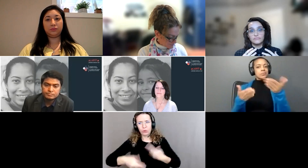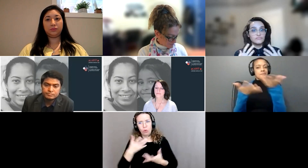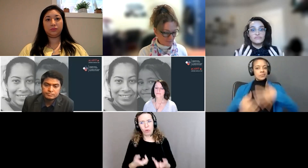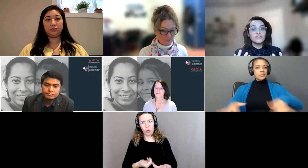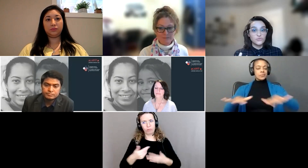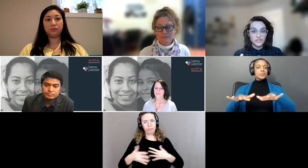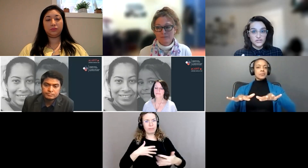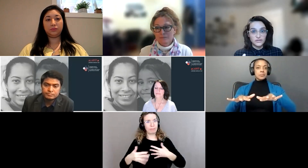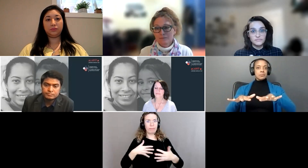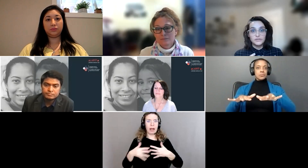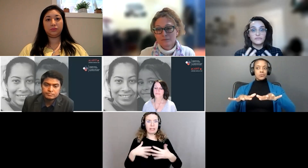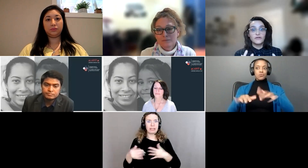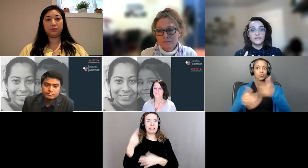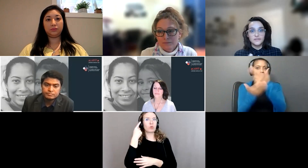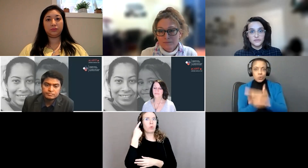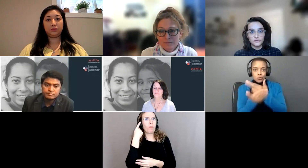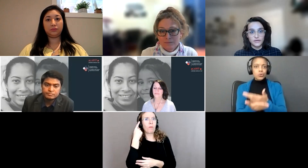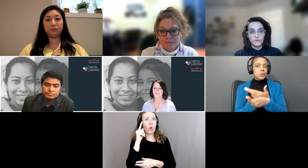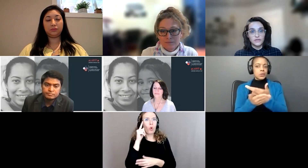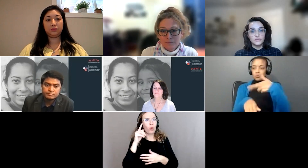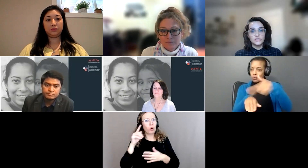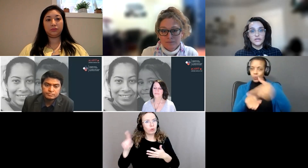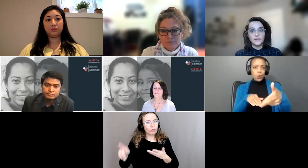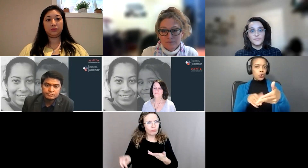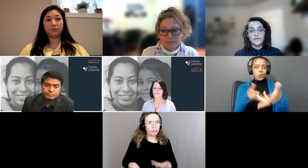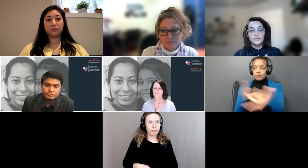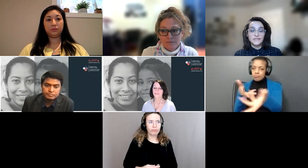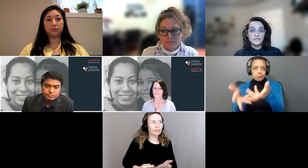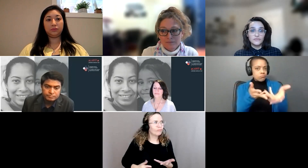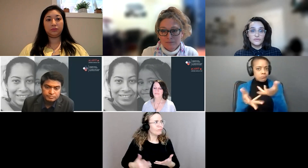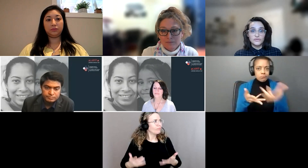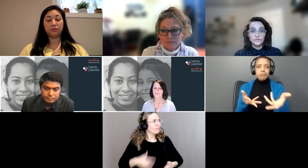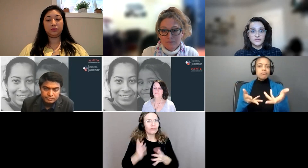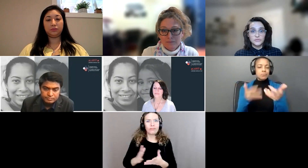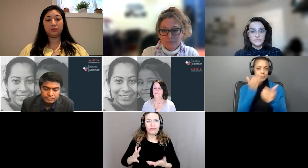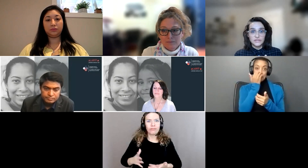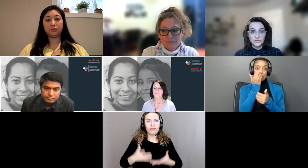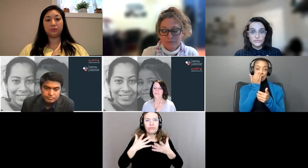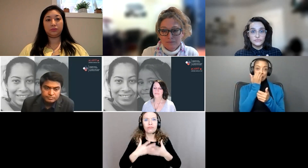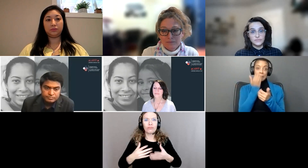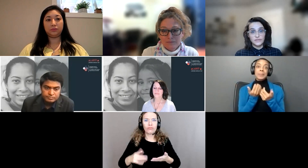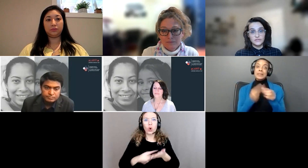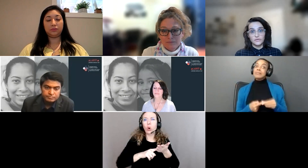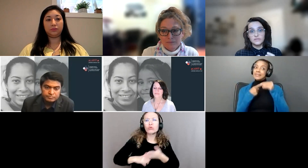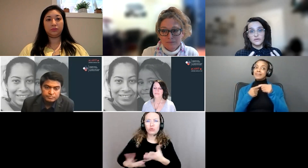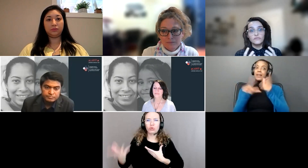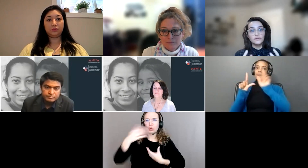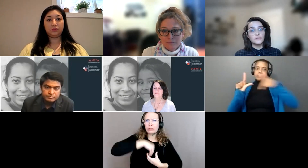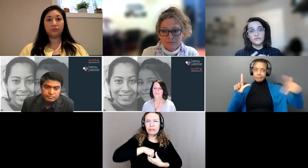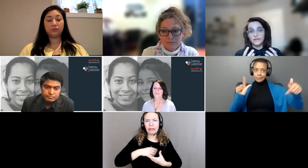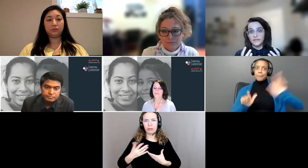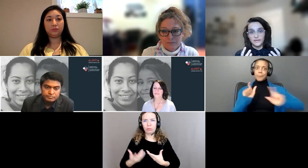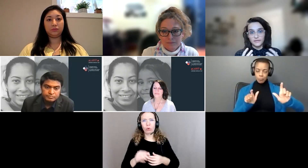pour pouvoir se ressourcer et pouvoir pour des réseaux particulièrement pour